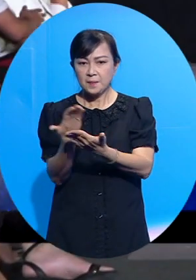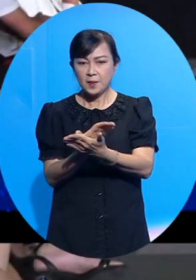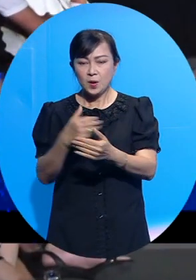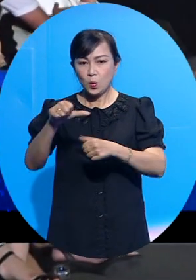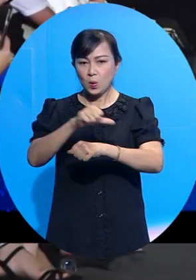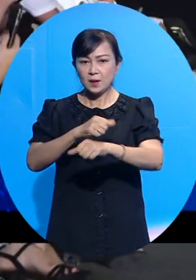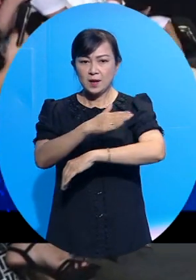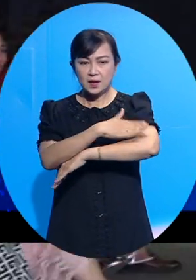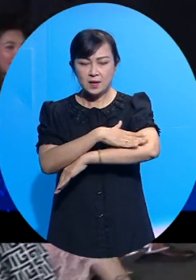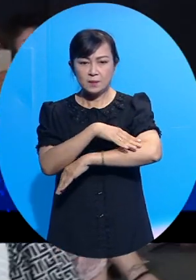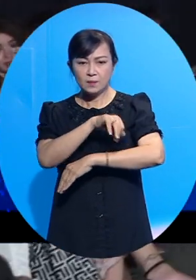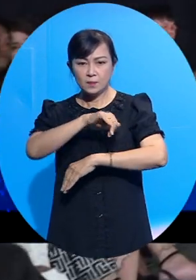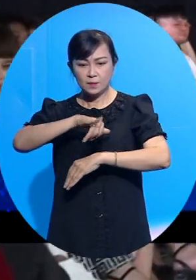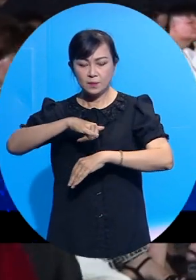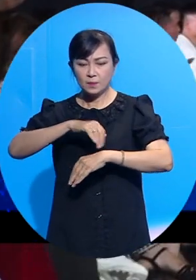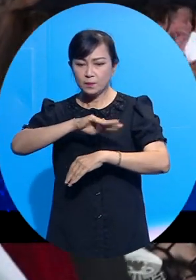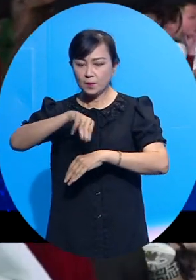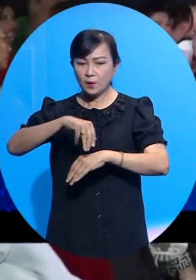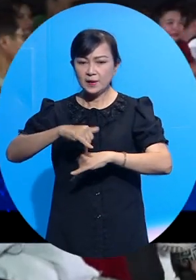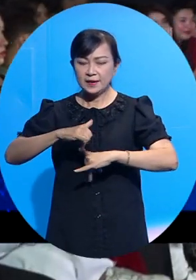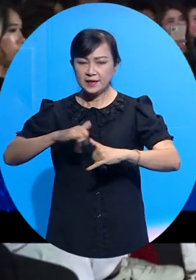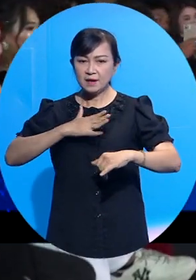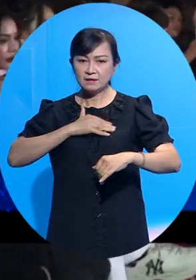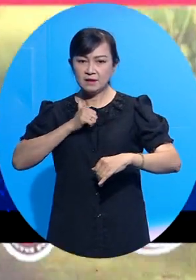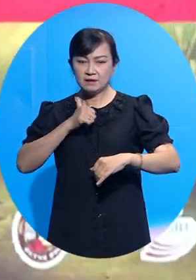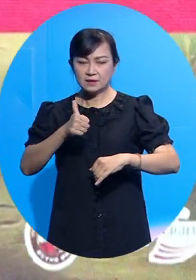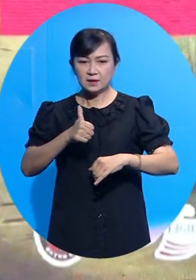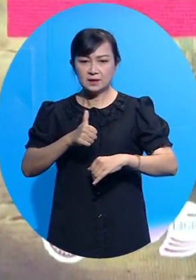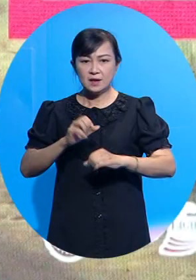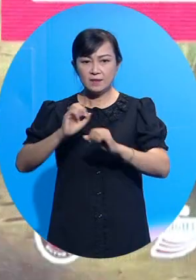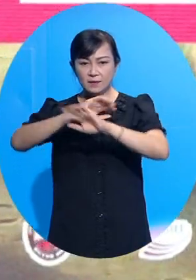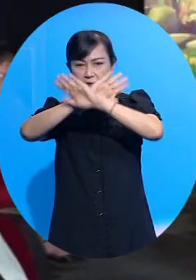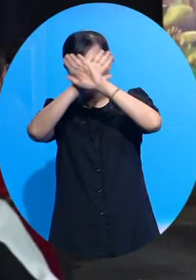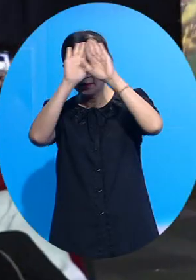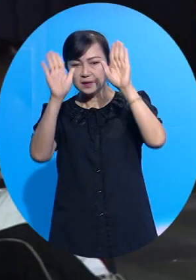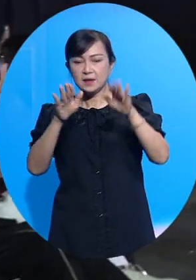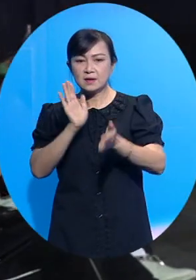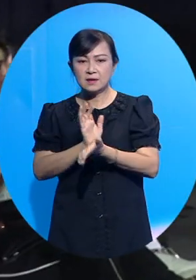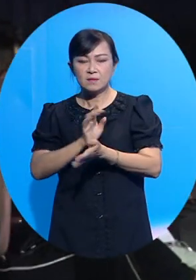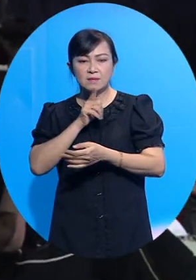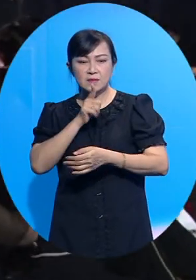động này cũng giúp cho nhiều người mẫu trẻ tự tin trong hành trình bộc lộ năng khiếu bản thân và tỏa sáng như một người mẫu thực thụ.